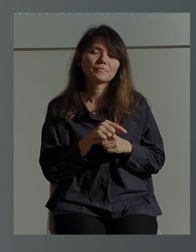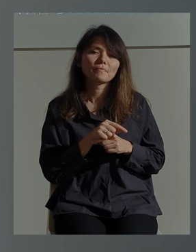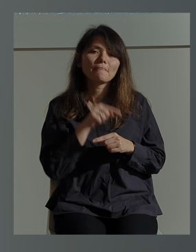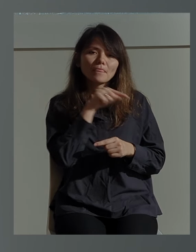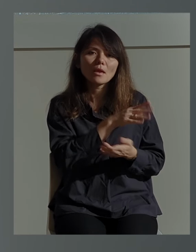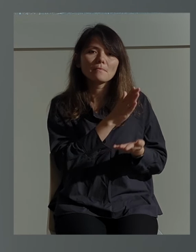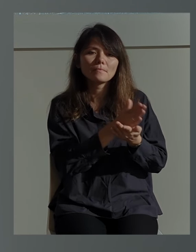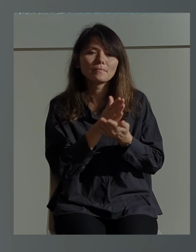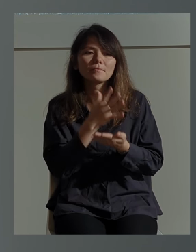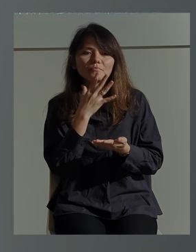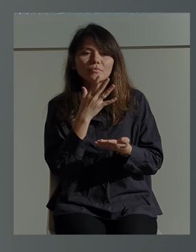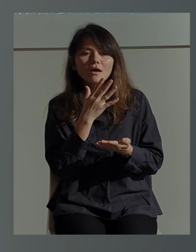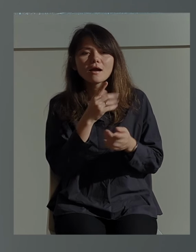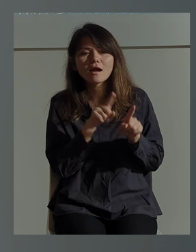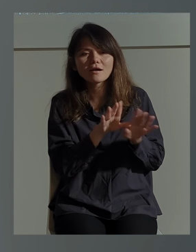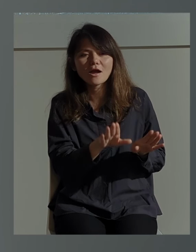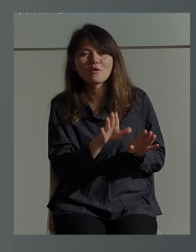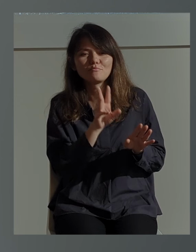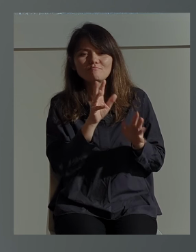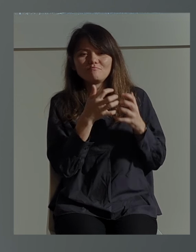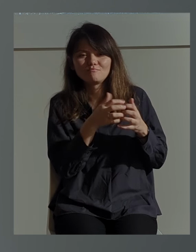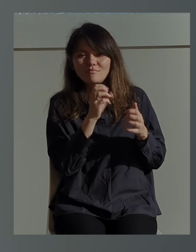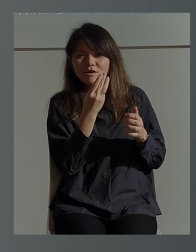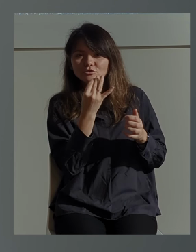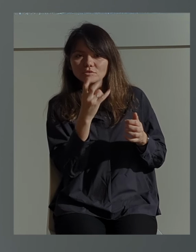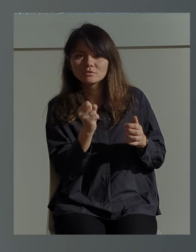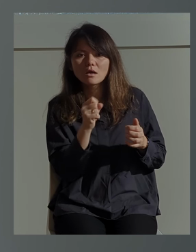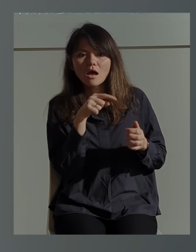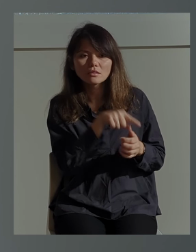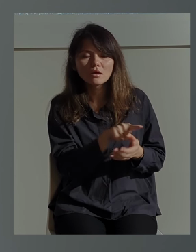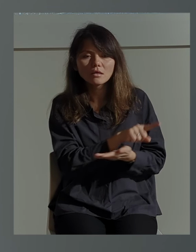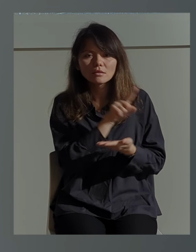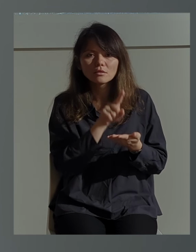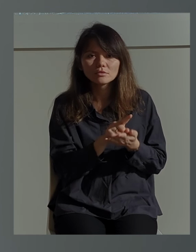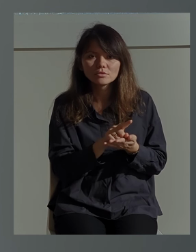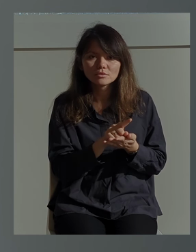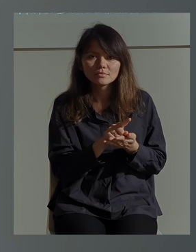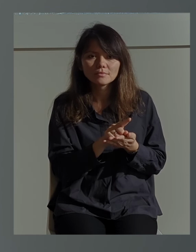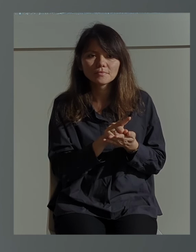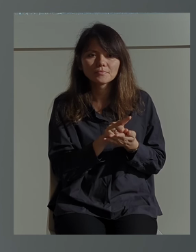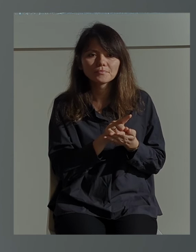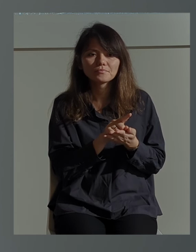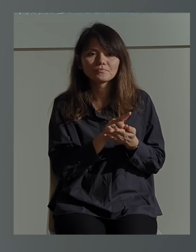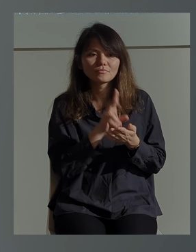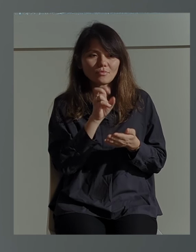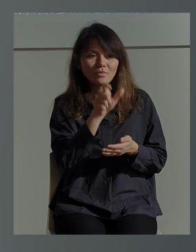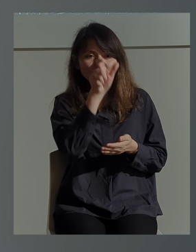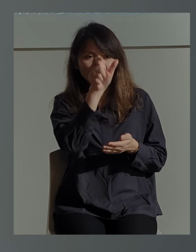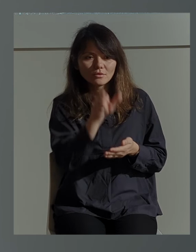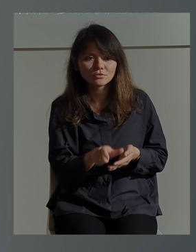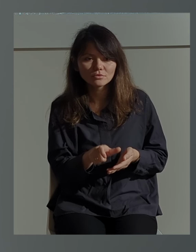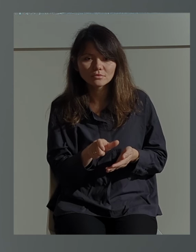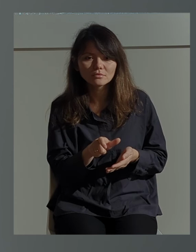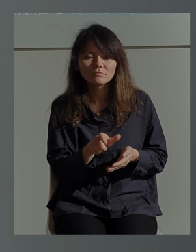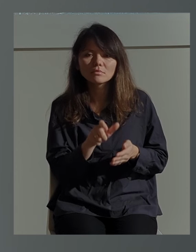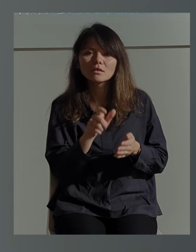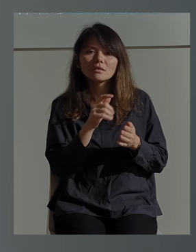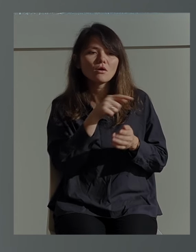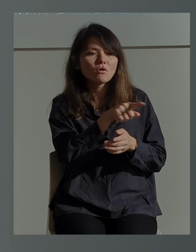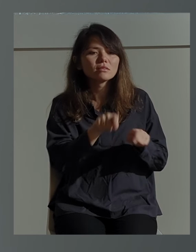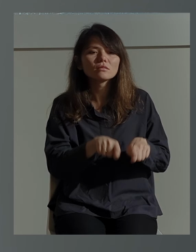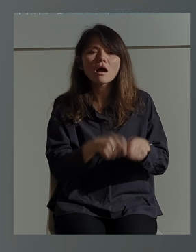существует особого рода машина которая должна вырезая на человеке ту заповедь которую